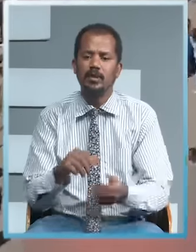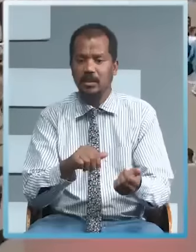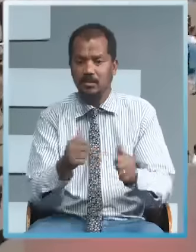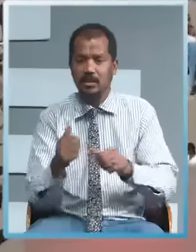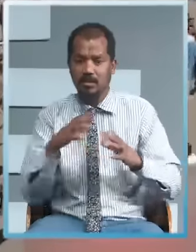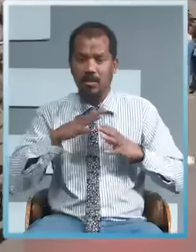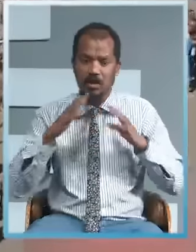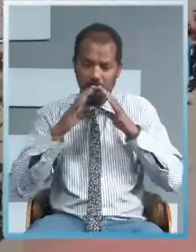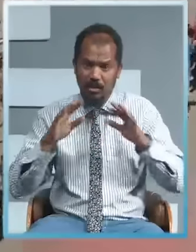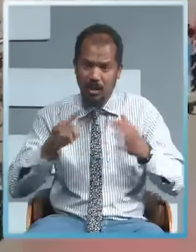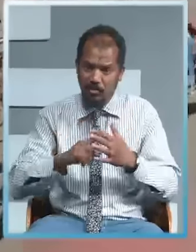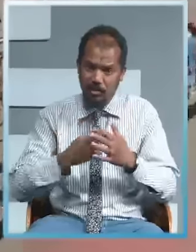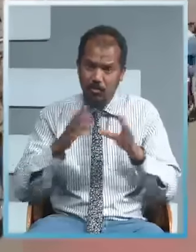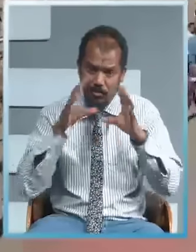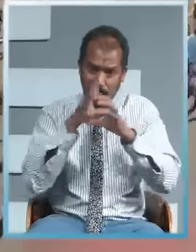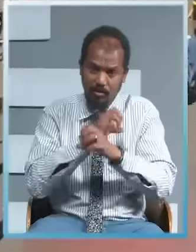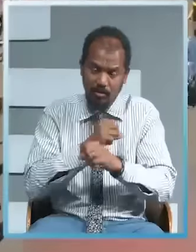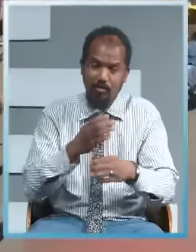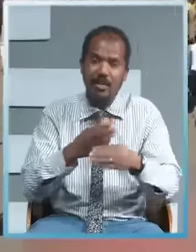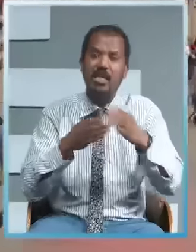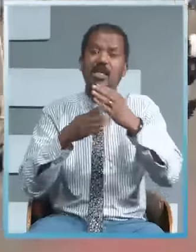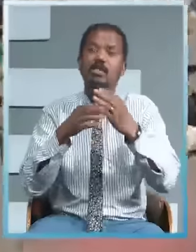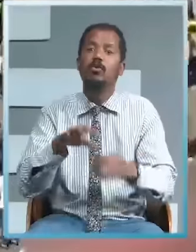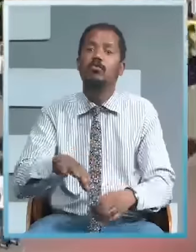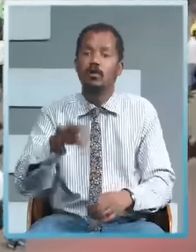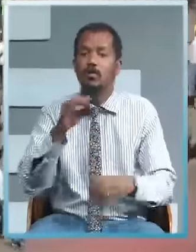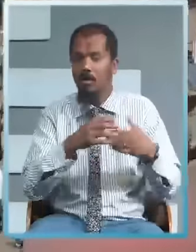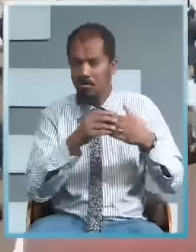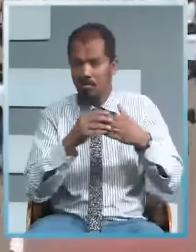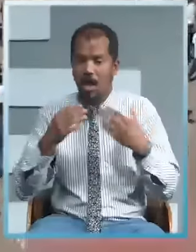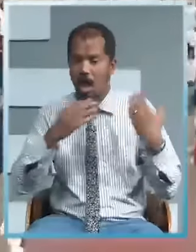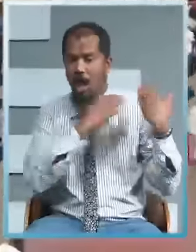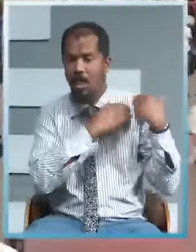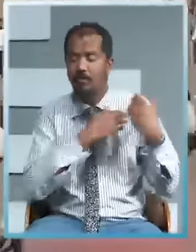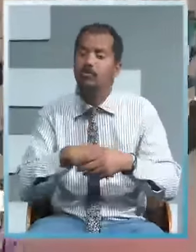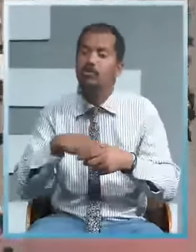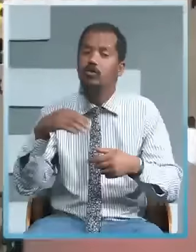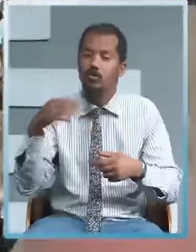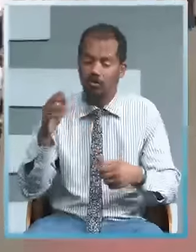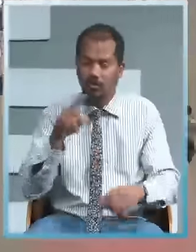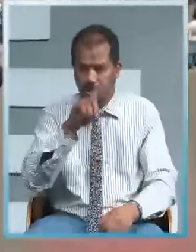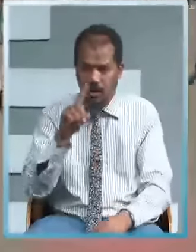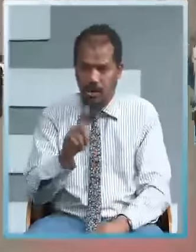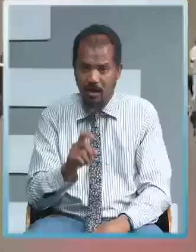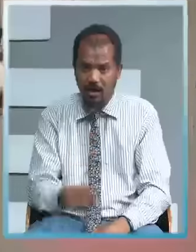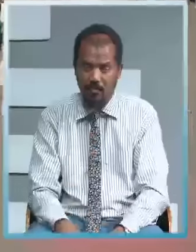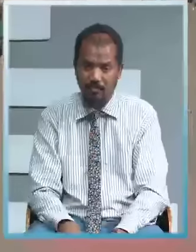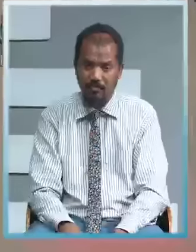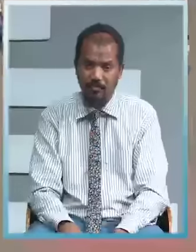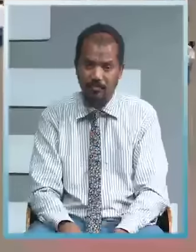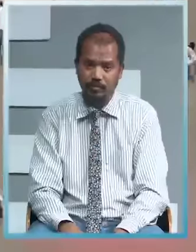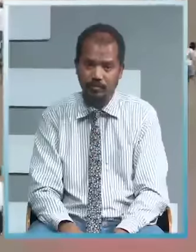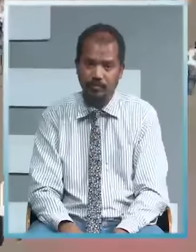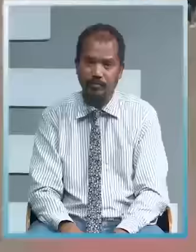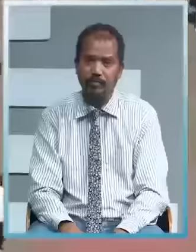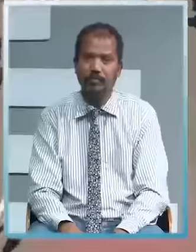የጥምቀት በዓል በሰላም ተጀምሮ እንዲጠናቀቅ በየደረጃው የሚገኙ አመራር ኃላፊነቱን እንዲወጣም ተጠየቀ።